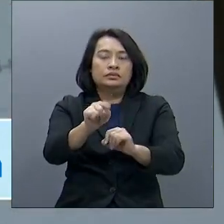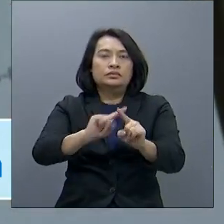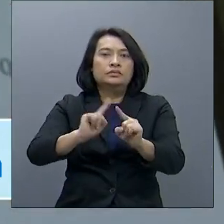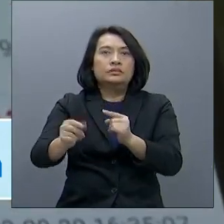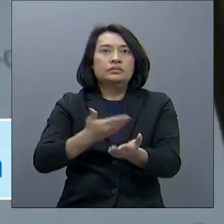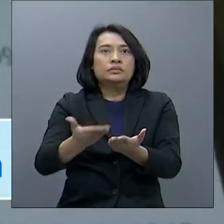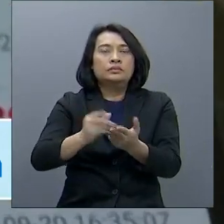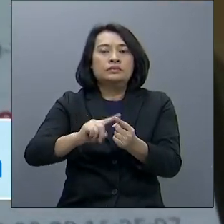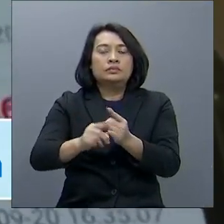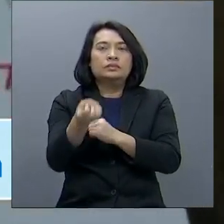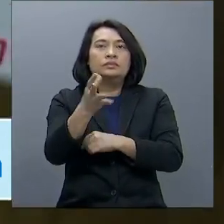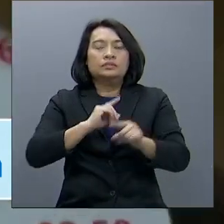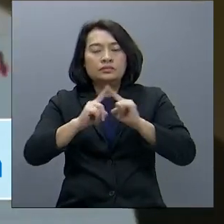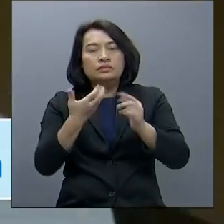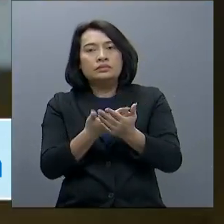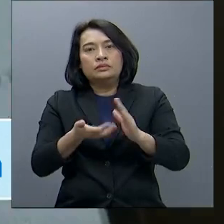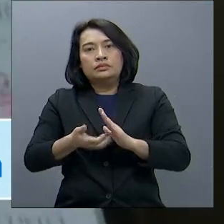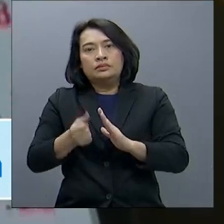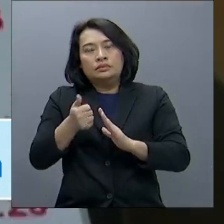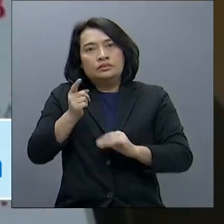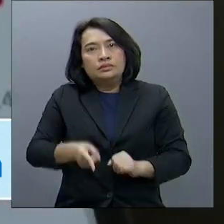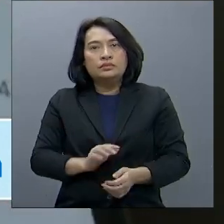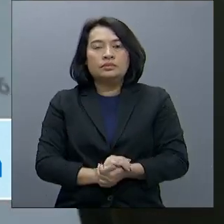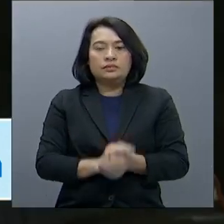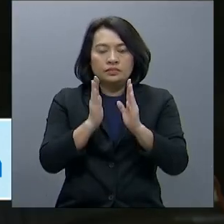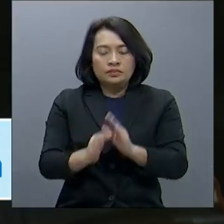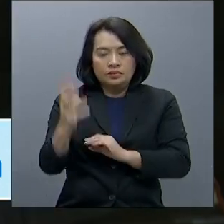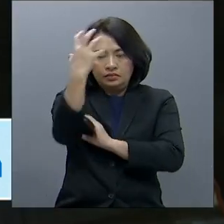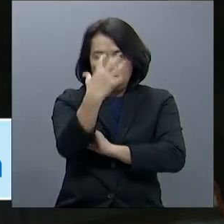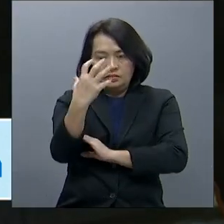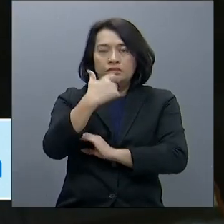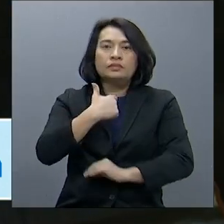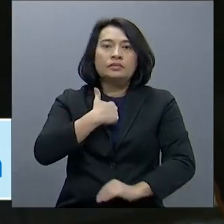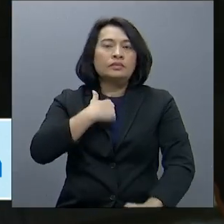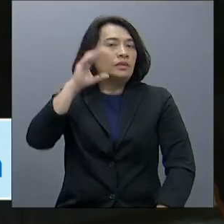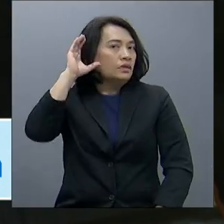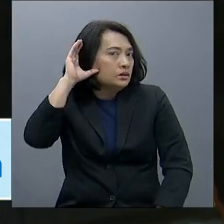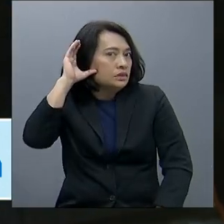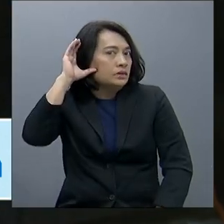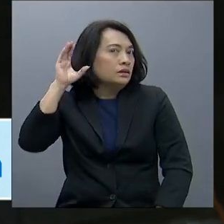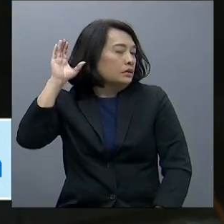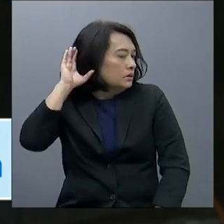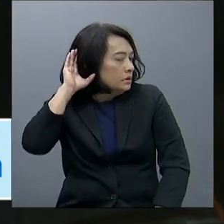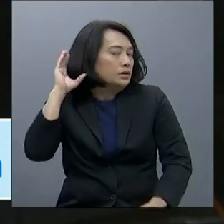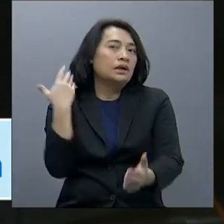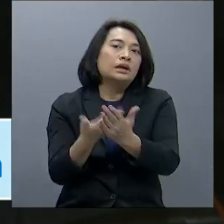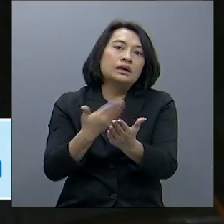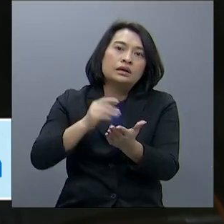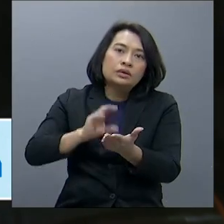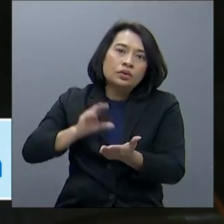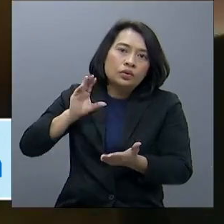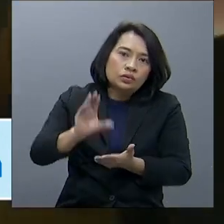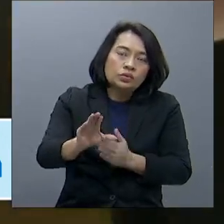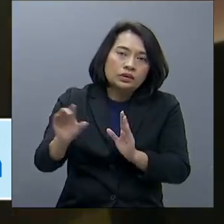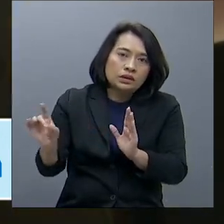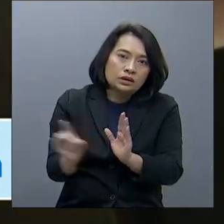ล้วก็มีการพูดคุยว่าสามารถถอนเงินได้จริงทำให้ผู้เสียหายหลงเชื่อลงทุนไปอีกเป็นครั้งที่2ครั้งนี้ลงทุน